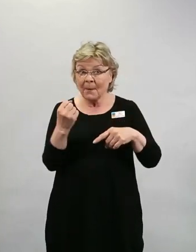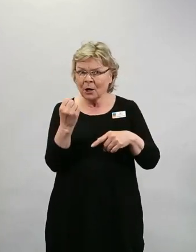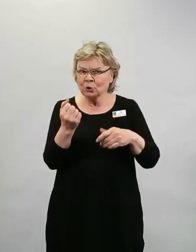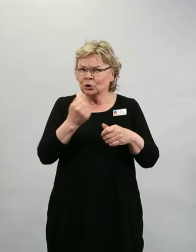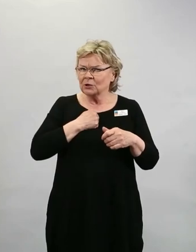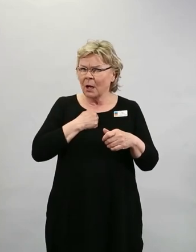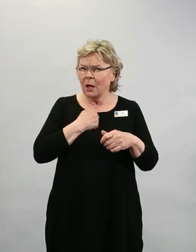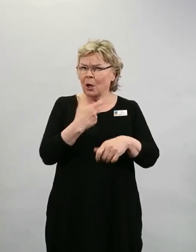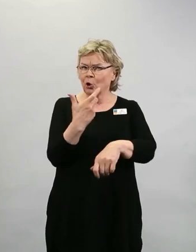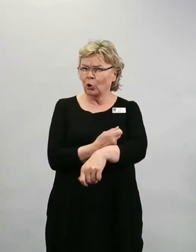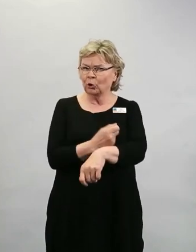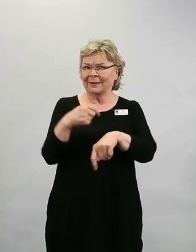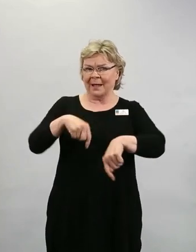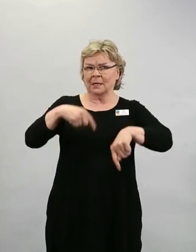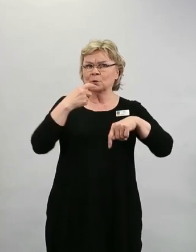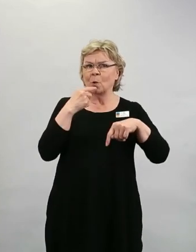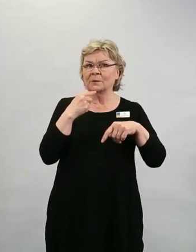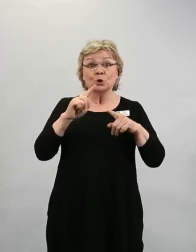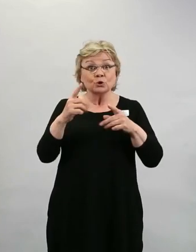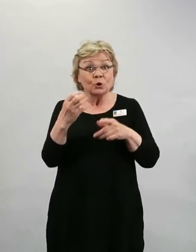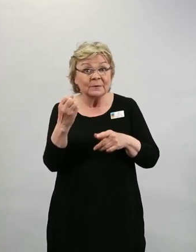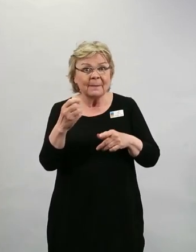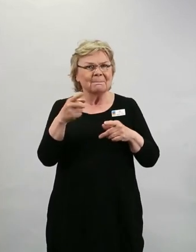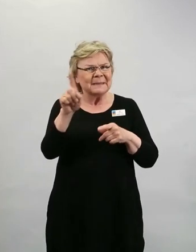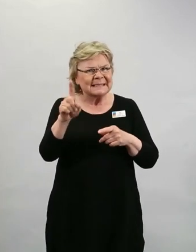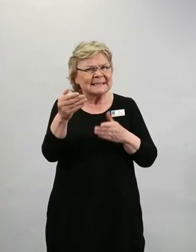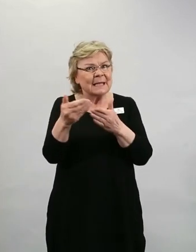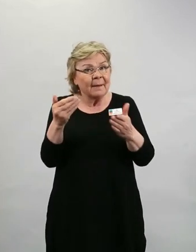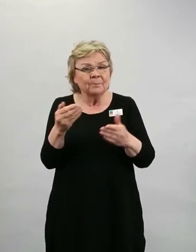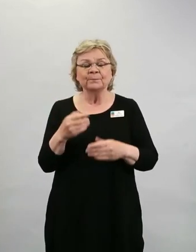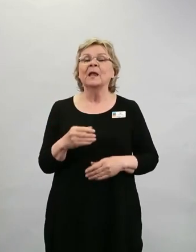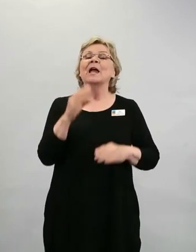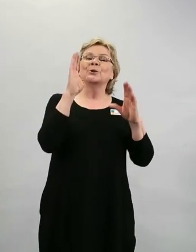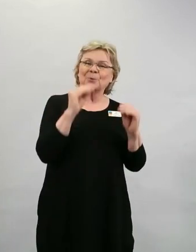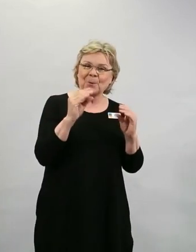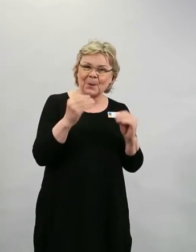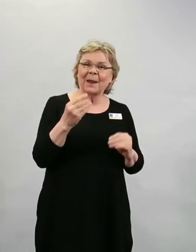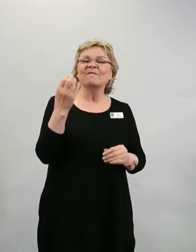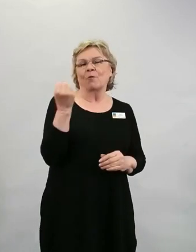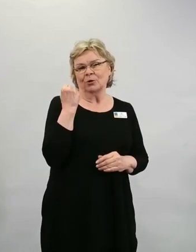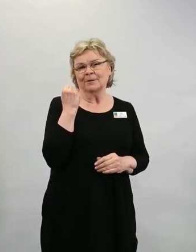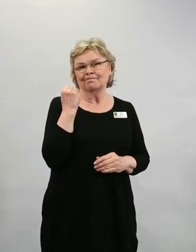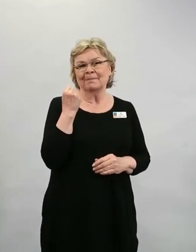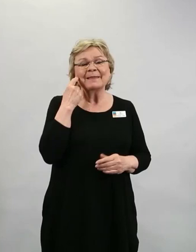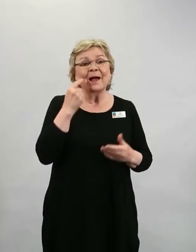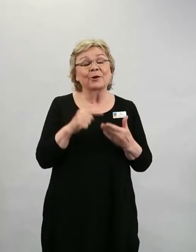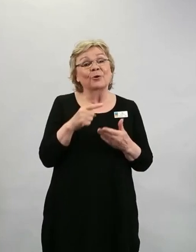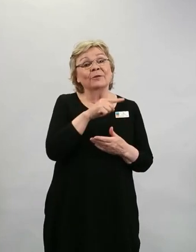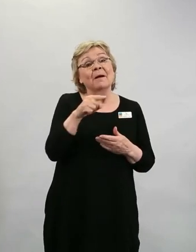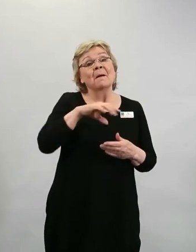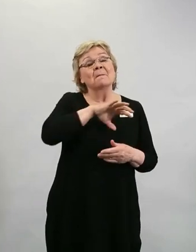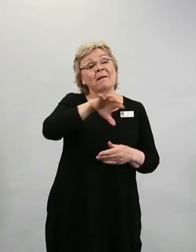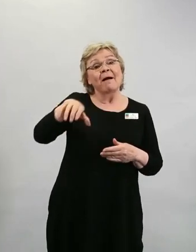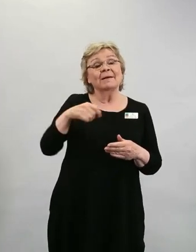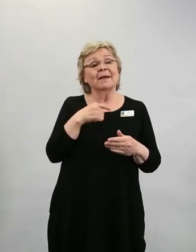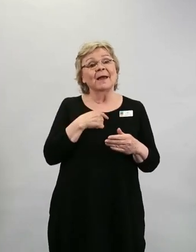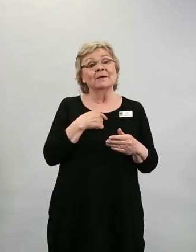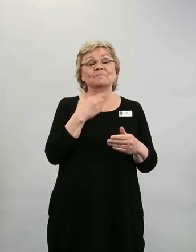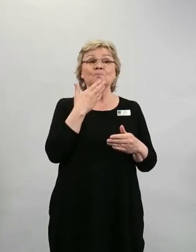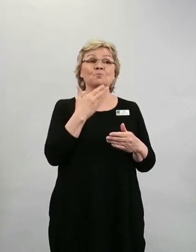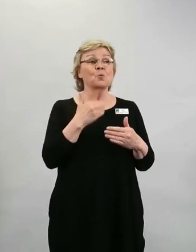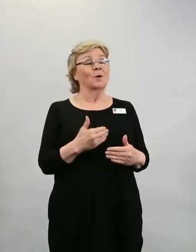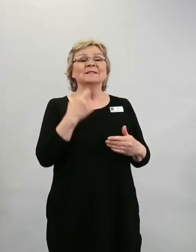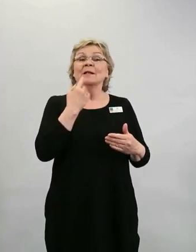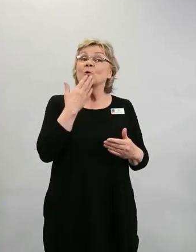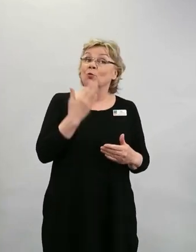mistä? Kyllä voivat saada, eli meidän kaikkien edun mukaista on, että mahdollisimman iso osa niistä